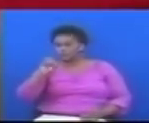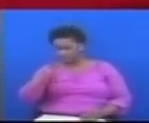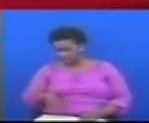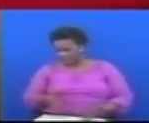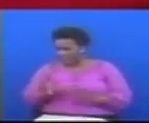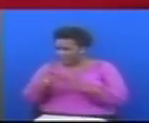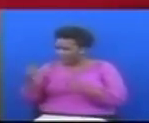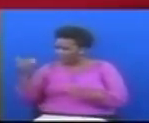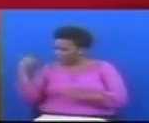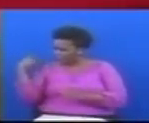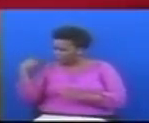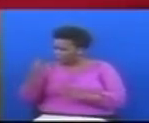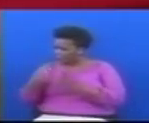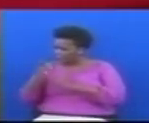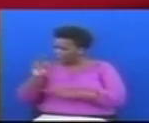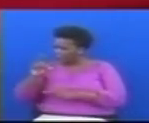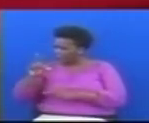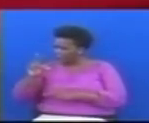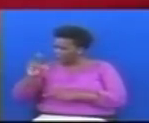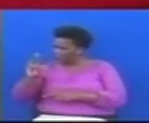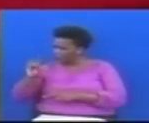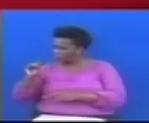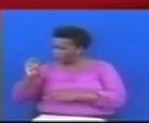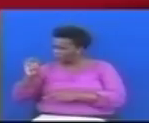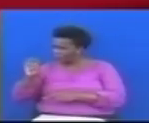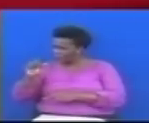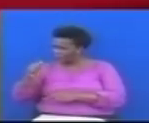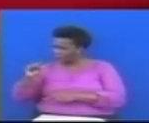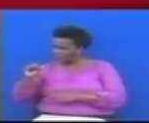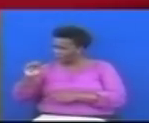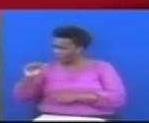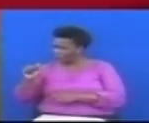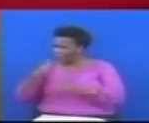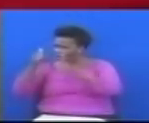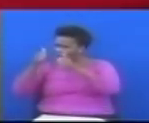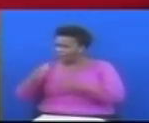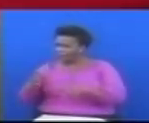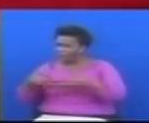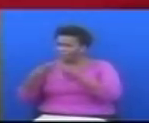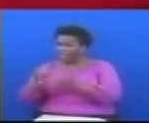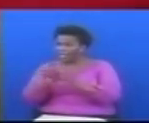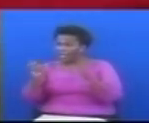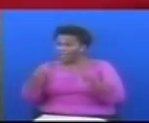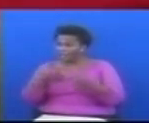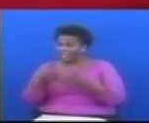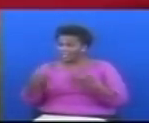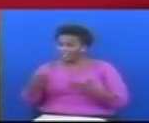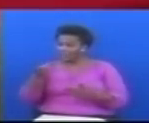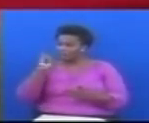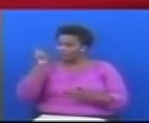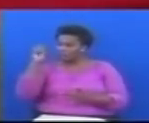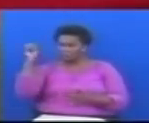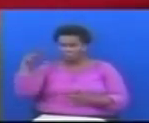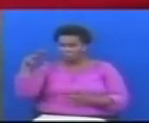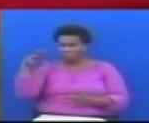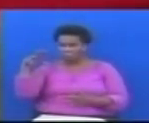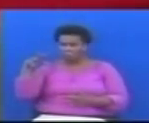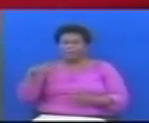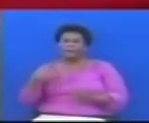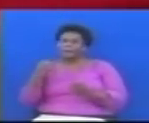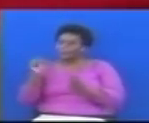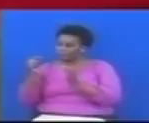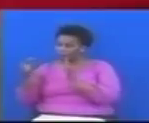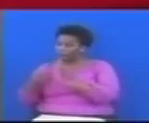Rusesa ambako umezinduliwa na ahadi ilitolewa na kwamba mpaka sasa hivi bado vijiji vya katika kata hiyo Rusesa haujawashwa, naomba